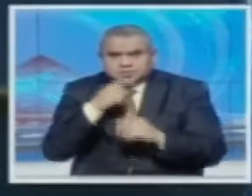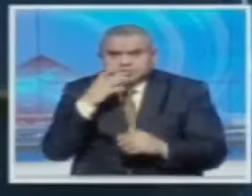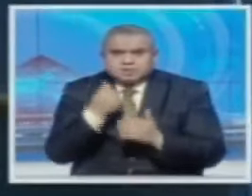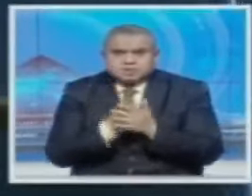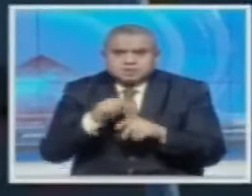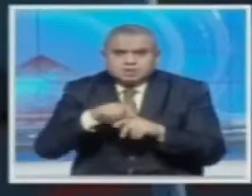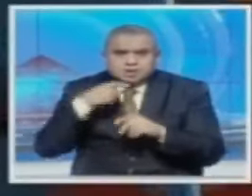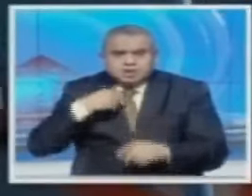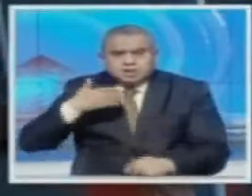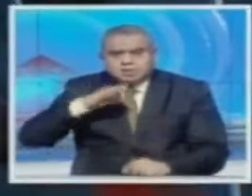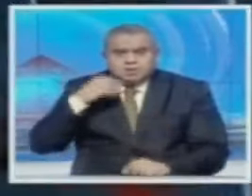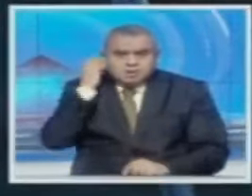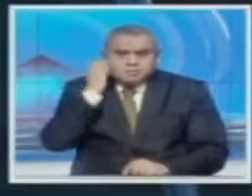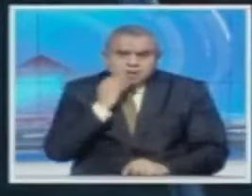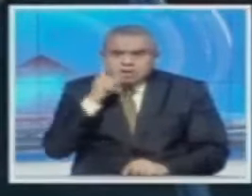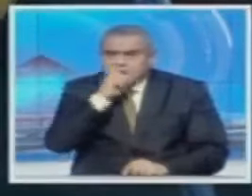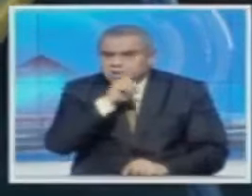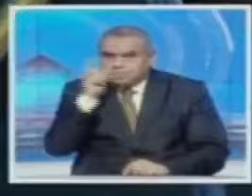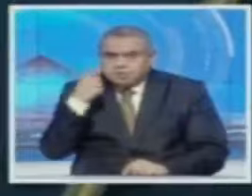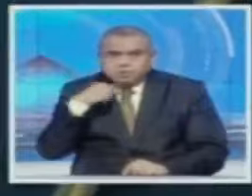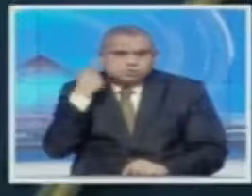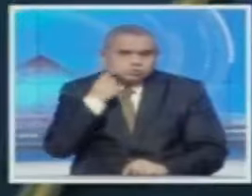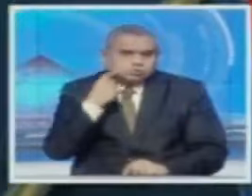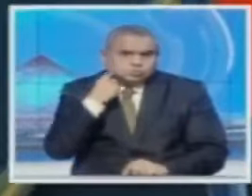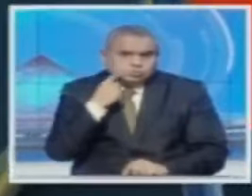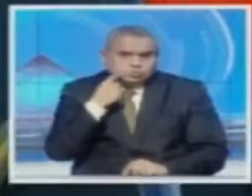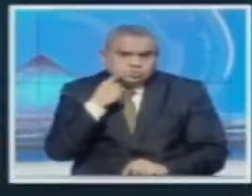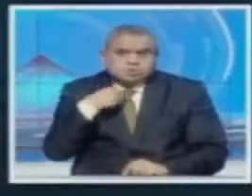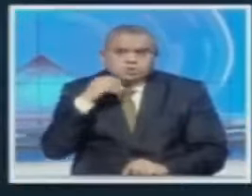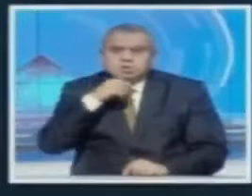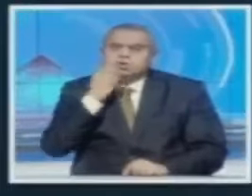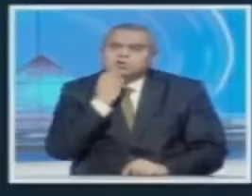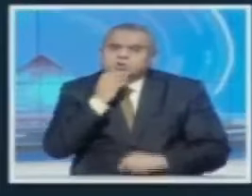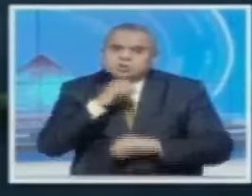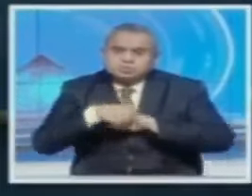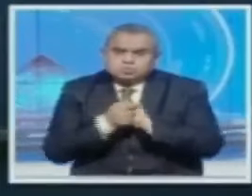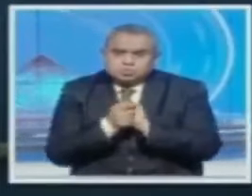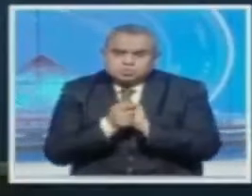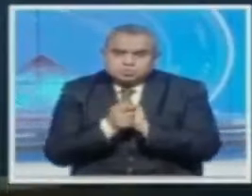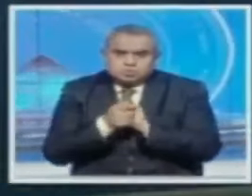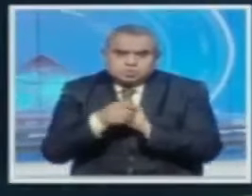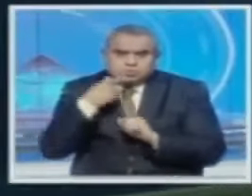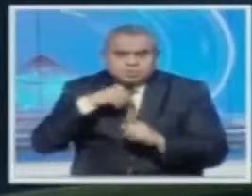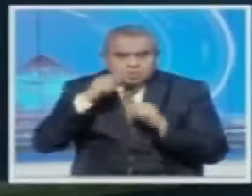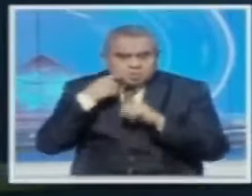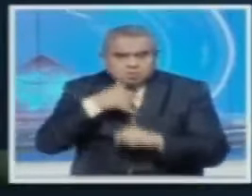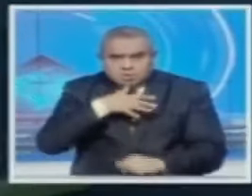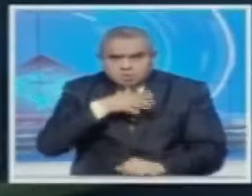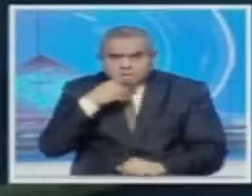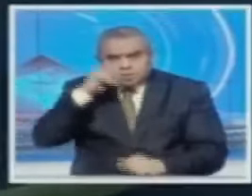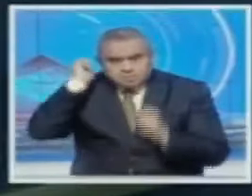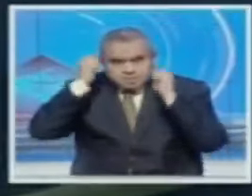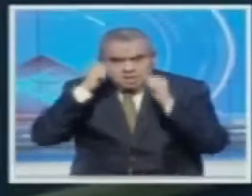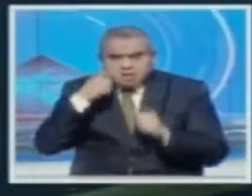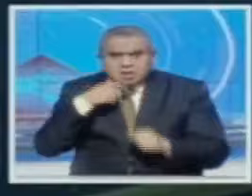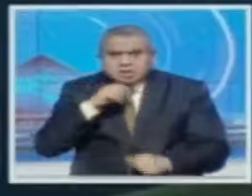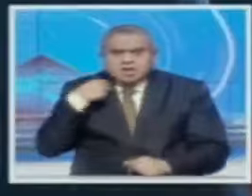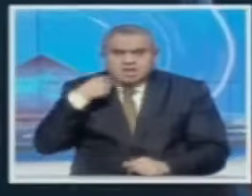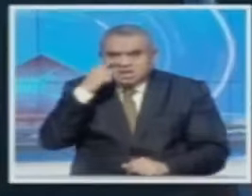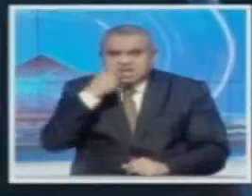البحرين والإمارات والسودان وتونس وعمان والمجر وبولندا